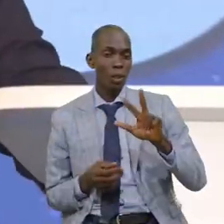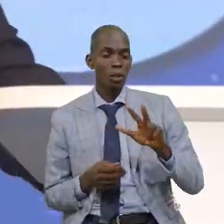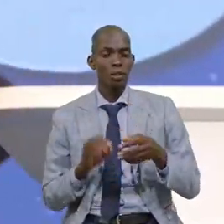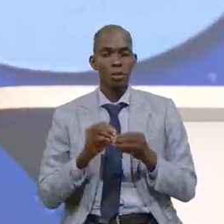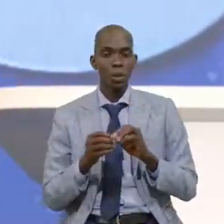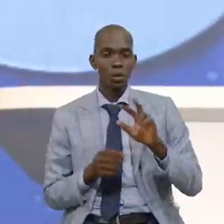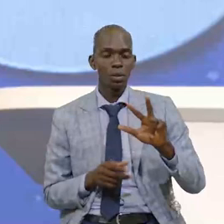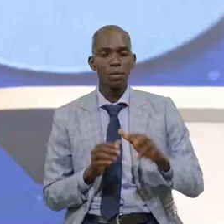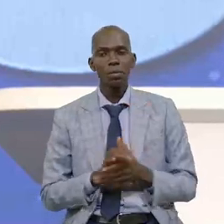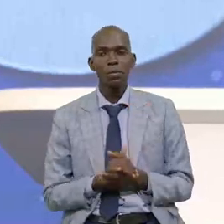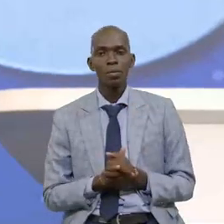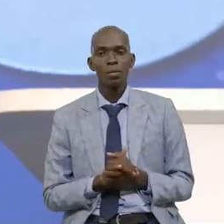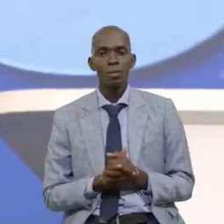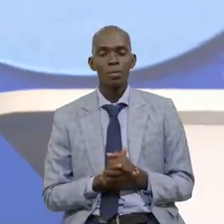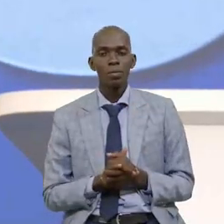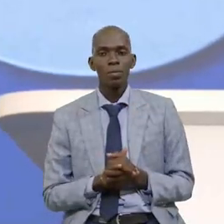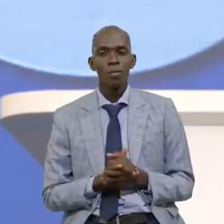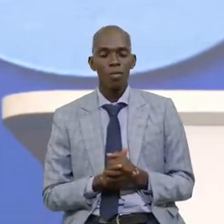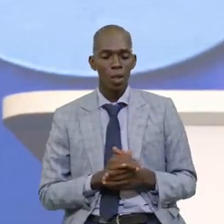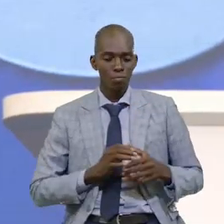Troisième élément maintenant.